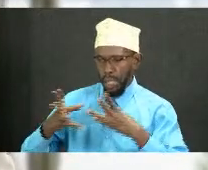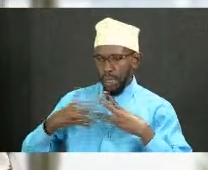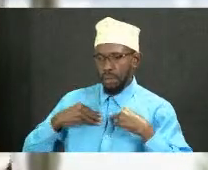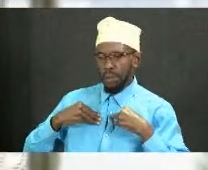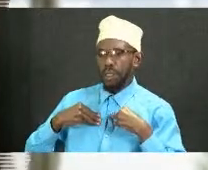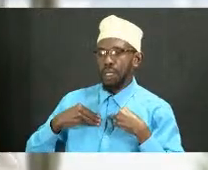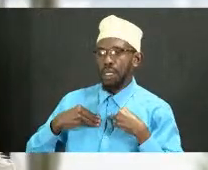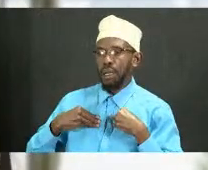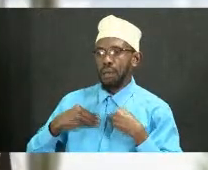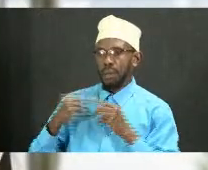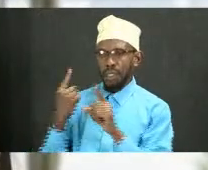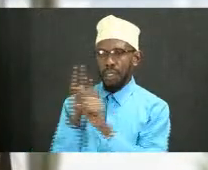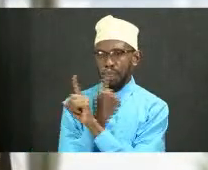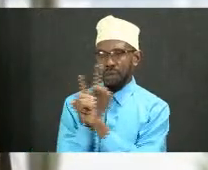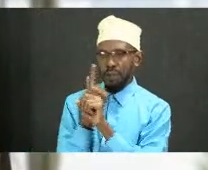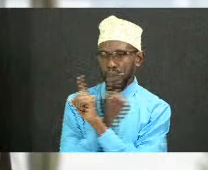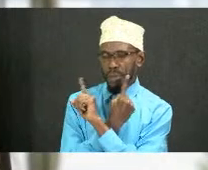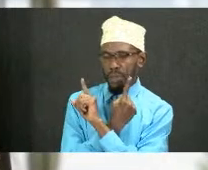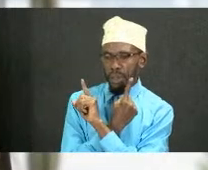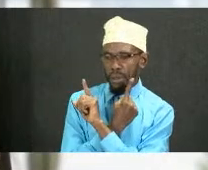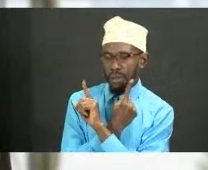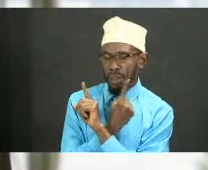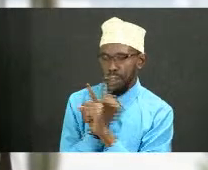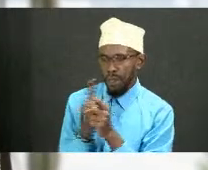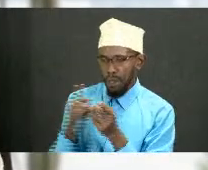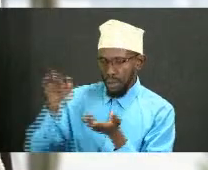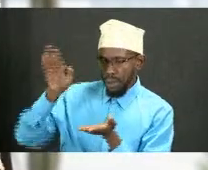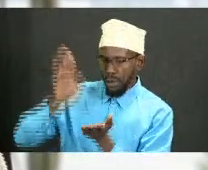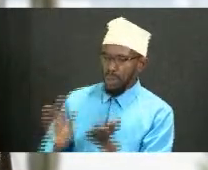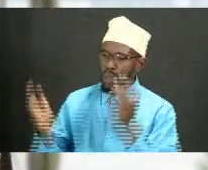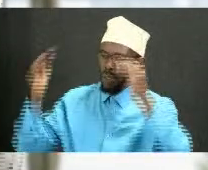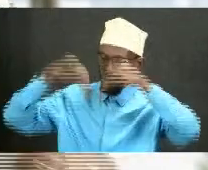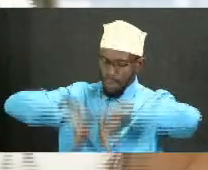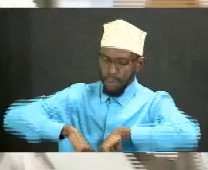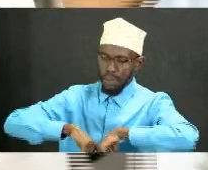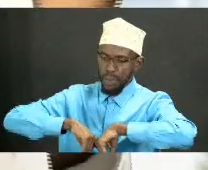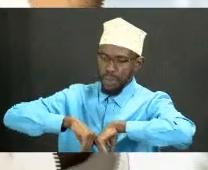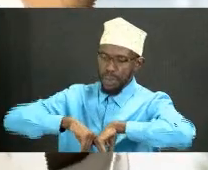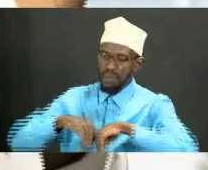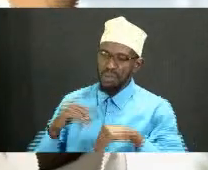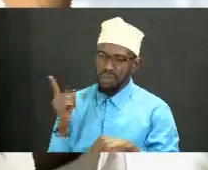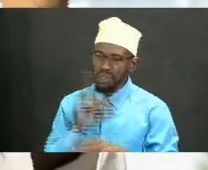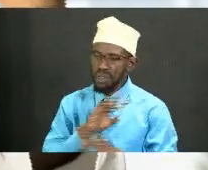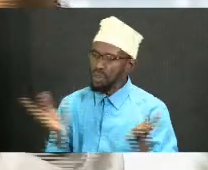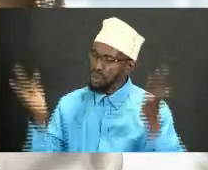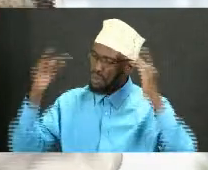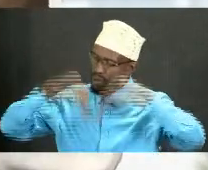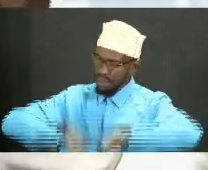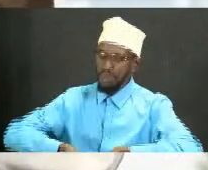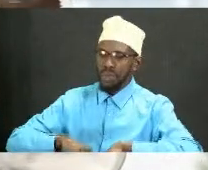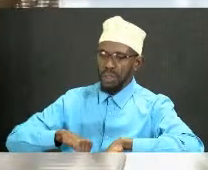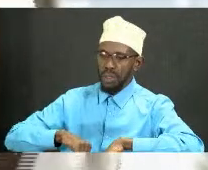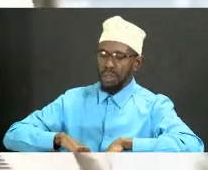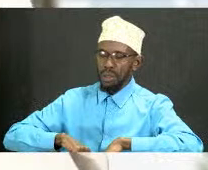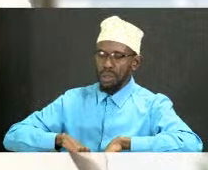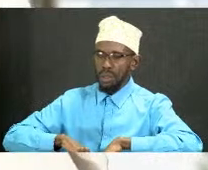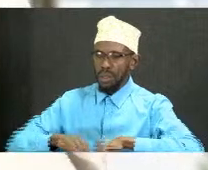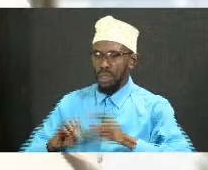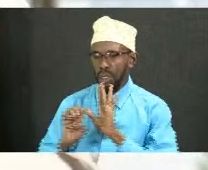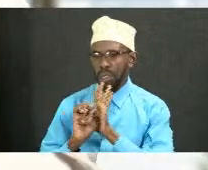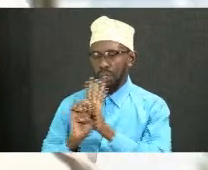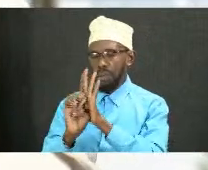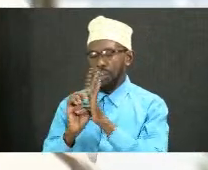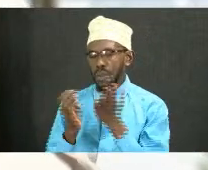kukubali utafiti mbalimbali, zilididimia, zikazorota na zikafa kabisa. Utakuta pengine